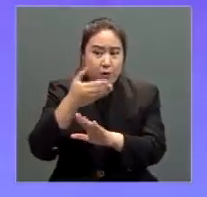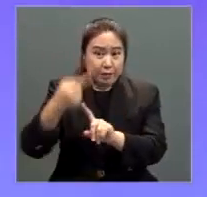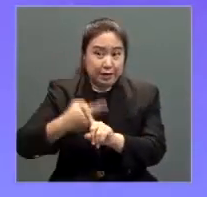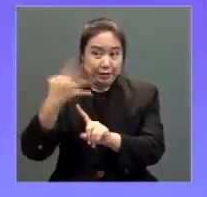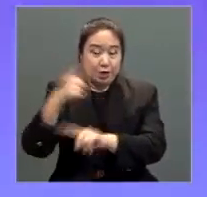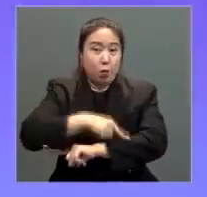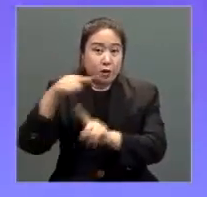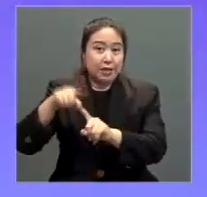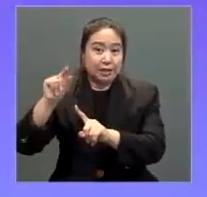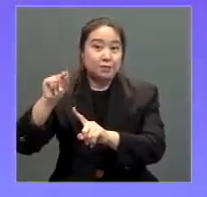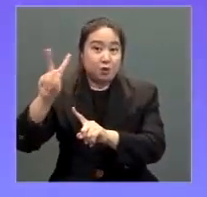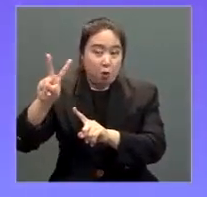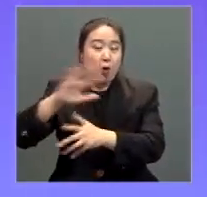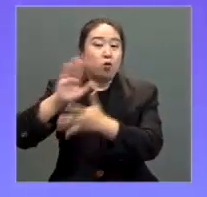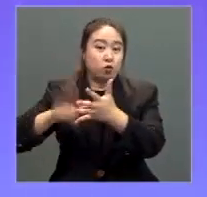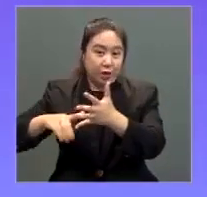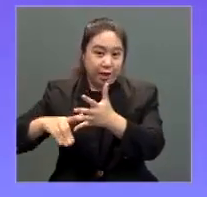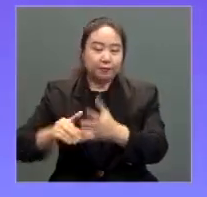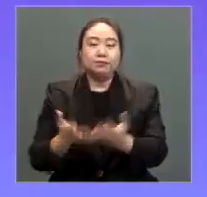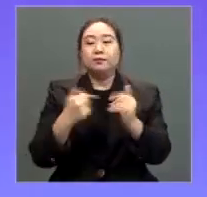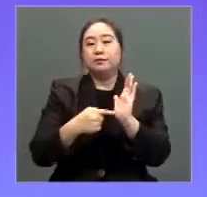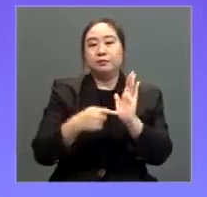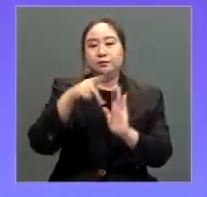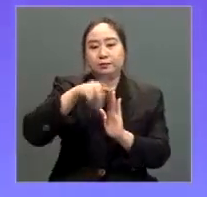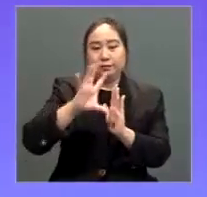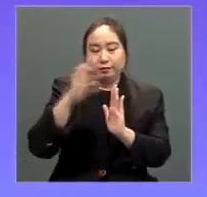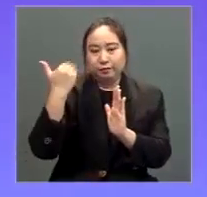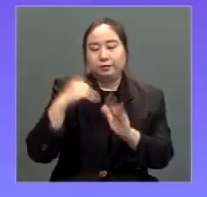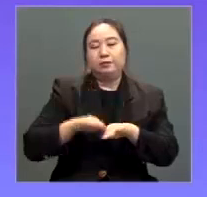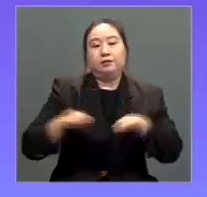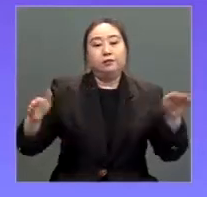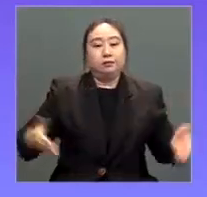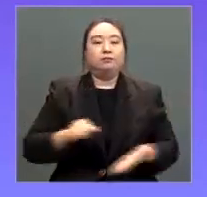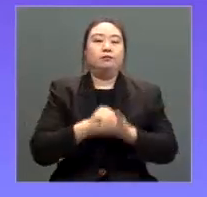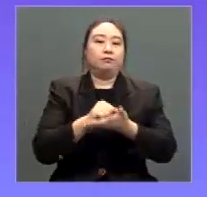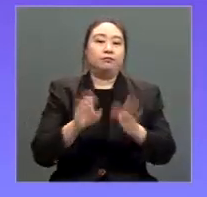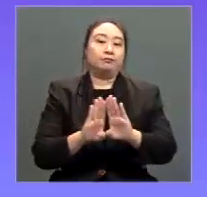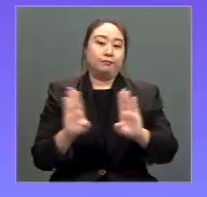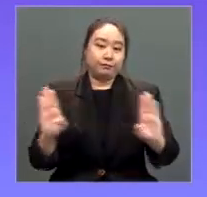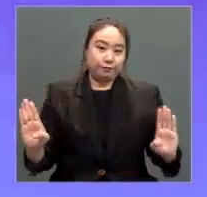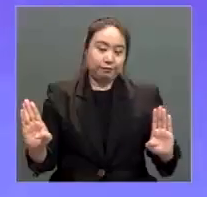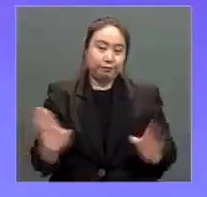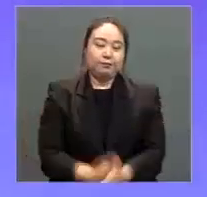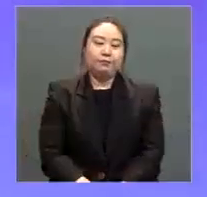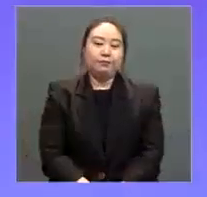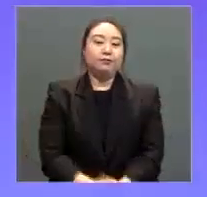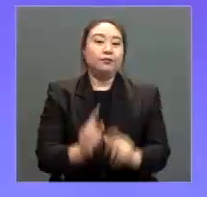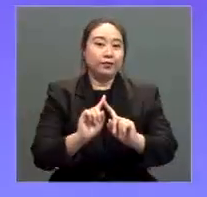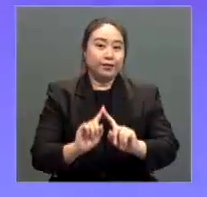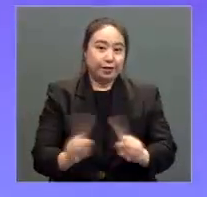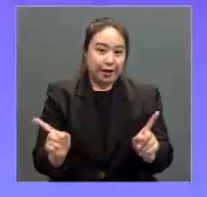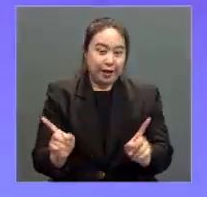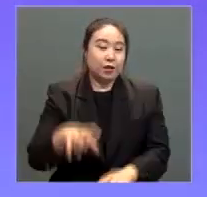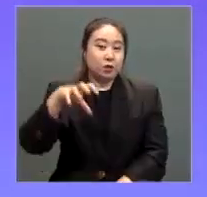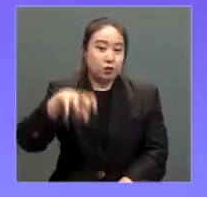ษายนนี้นะคะอย่างที่พิษณุโลกมีการตั้งโต๊ะเปิดให้บริการอย่างที่คุณผู้ชมเห็นนะคะแต่แน่นอนว่าจุดที่เขา